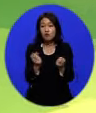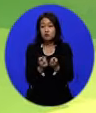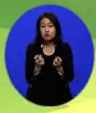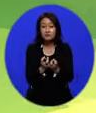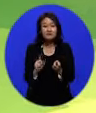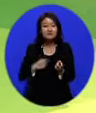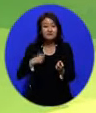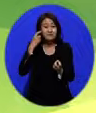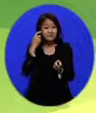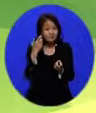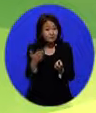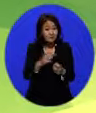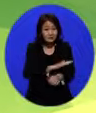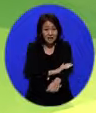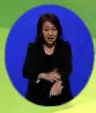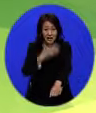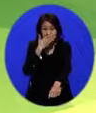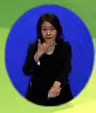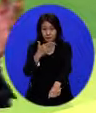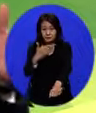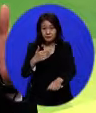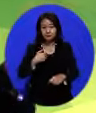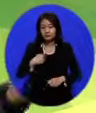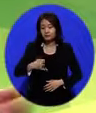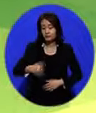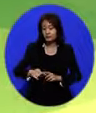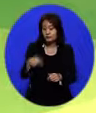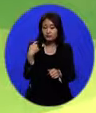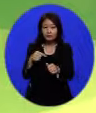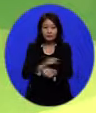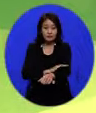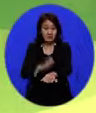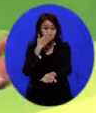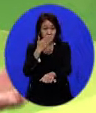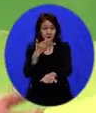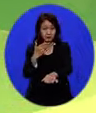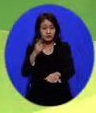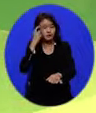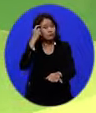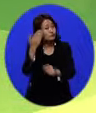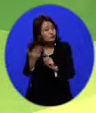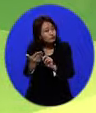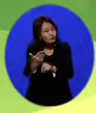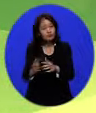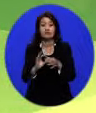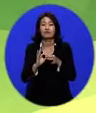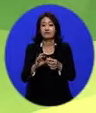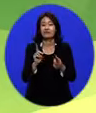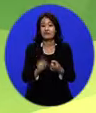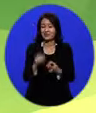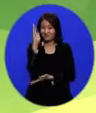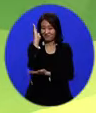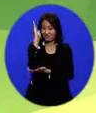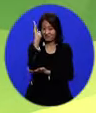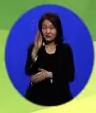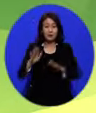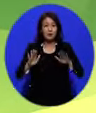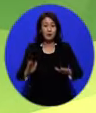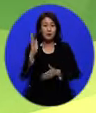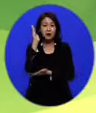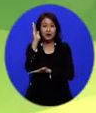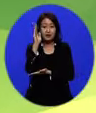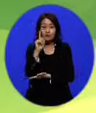하면 우리가 질문을 잘해서 우리 아이들의 교육을 잘할 수 있을까? 이 질문에 관한 강의가 될 거예요. 그래서 오늘